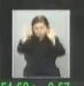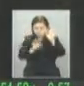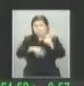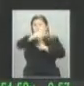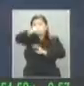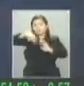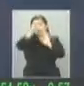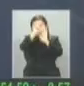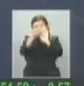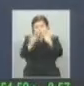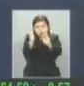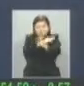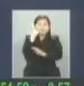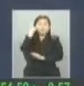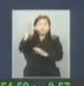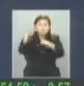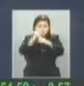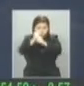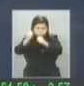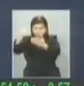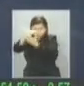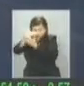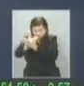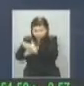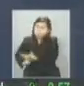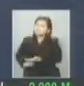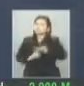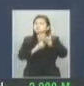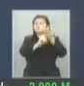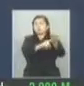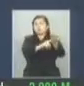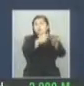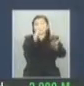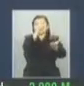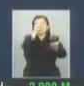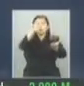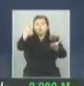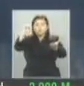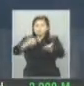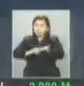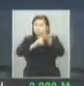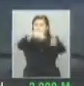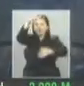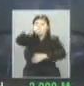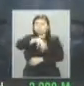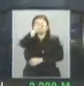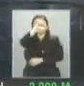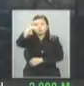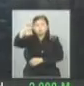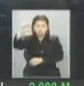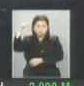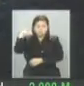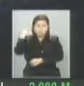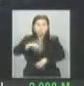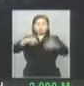สรุปในวันพรุ่งนี้และเสนอเป็นร่างพระราชบัญญัติให้คณะรัฐมนตรีพิจารณานำเสนอเข้าสู่สภาผู้แทนราษฎรเพื่อลงม